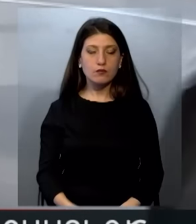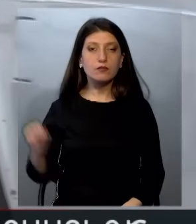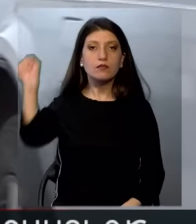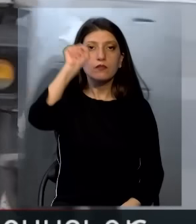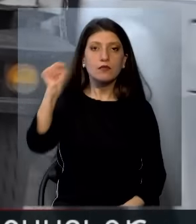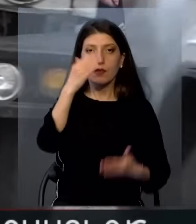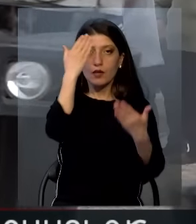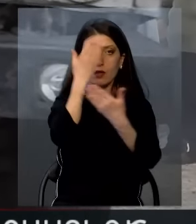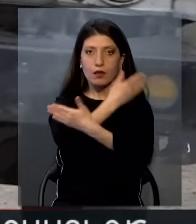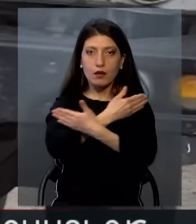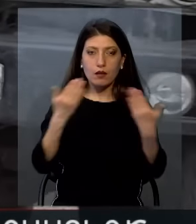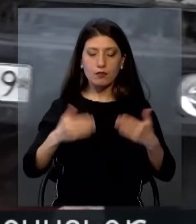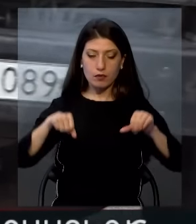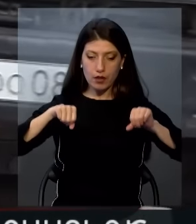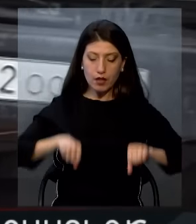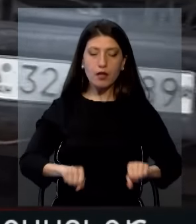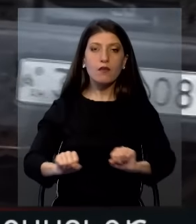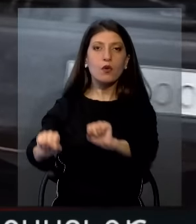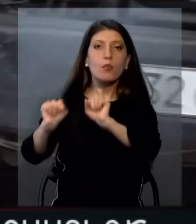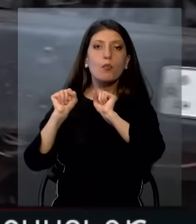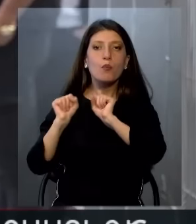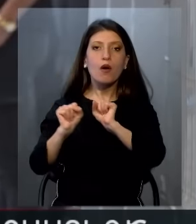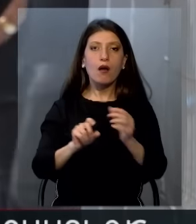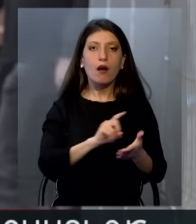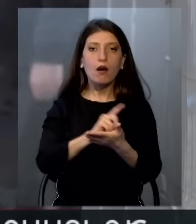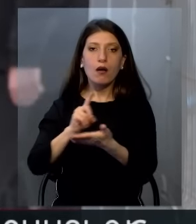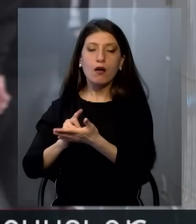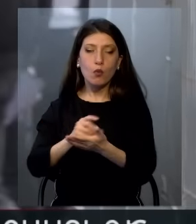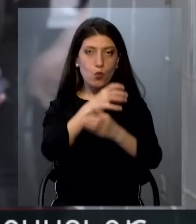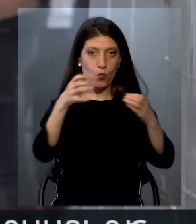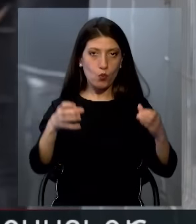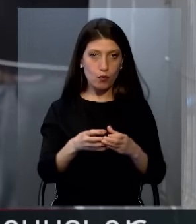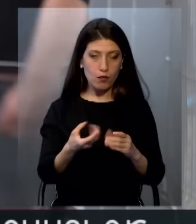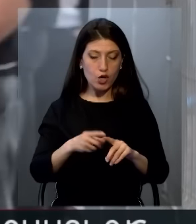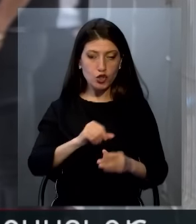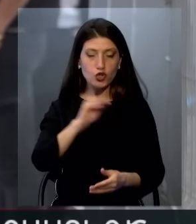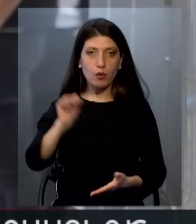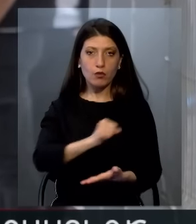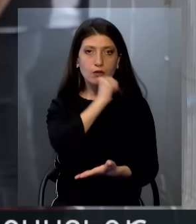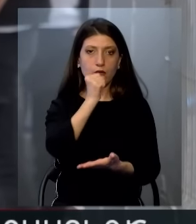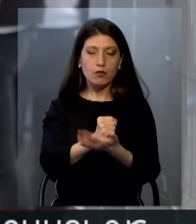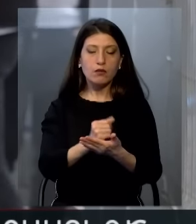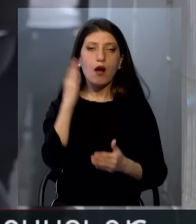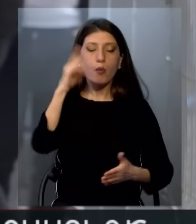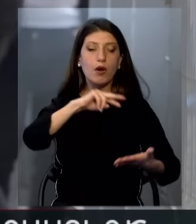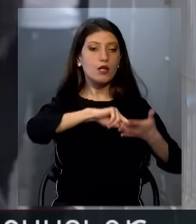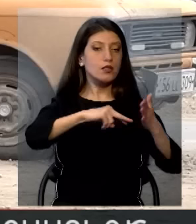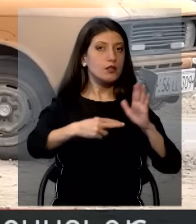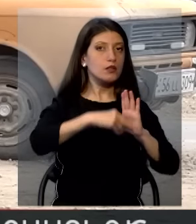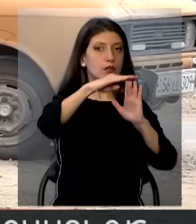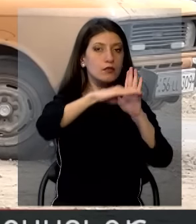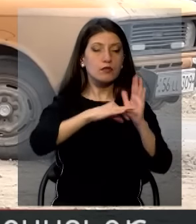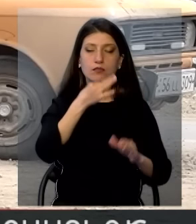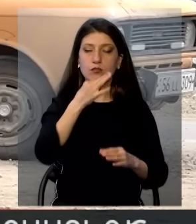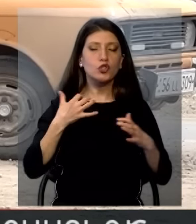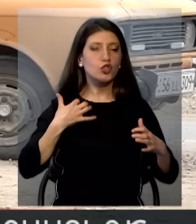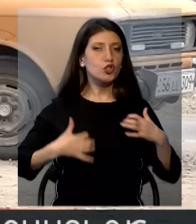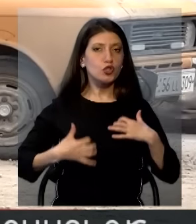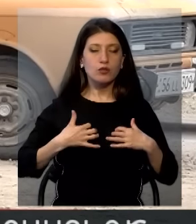Արցախի ժողովրդի հիմնարար իրավունքների պաշտպանության հարցերով հանձնախումբն այս շաբաթ հաստատել է իր հետագա ծրագիրը, որը դեռևս չի